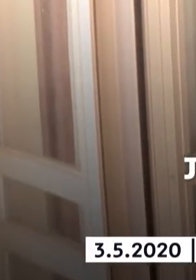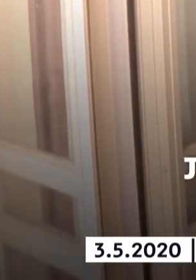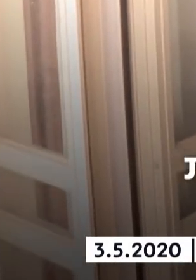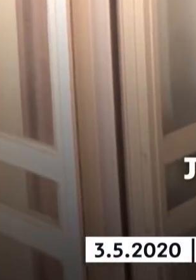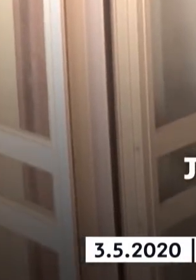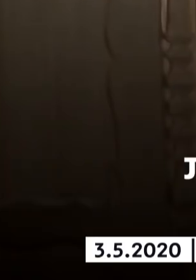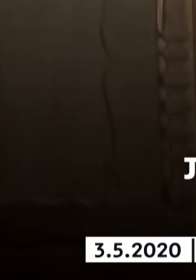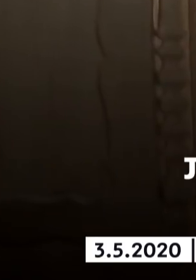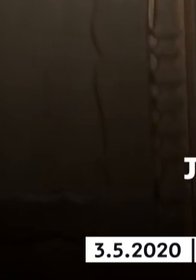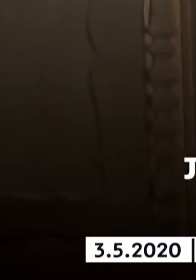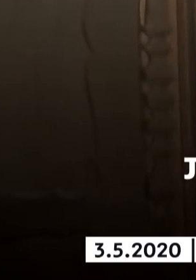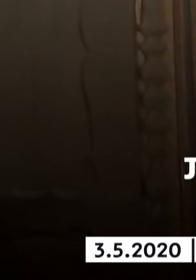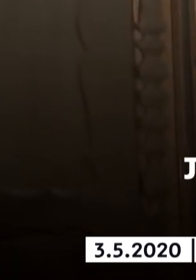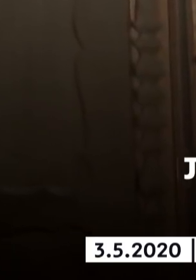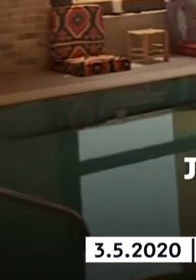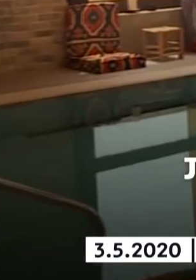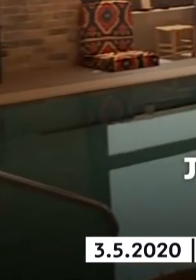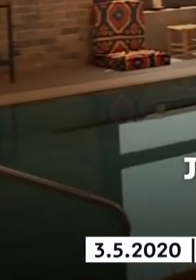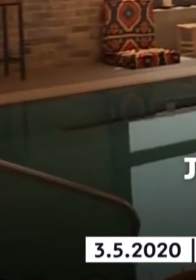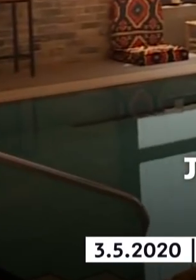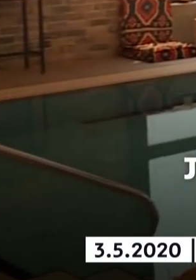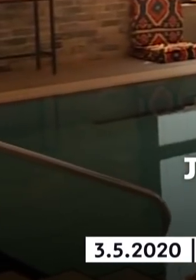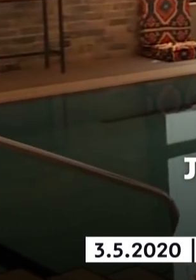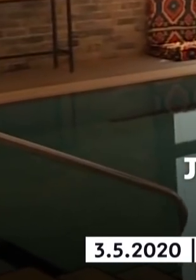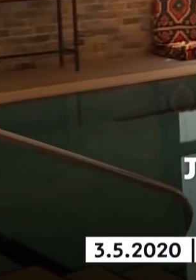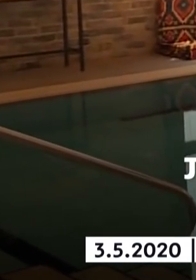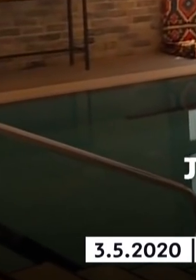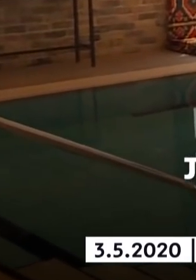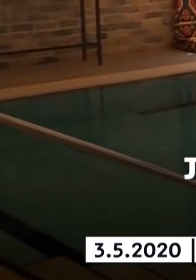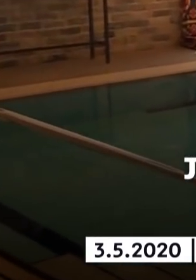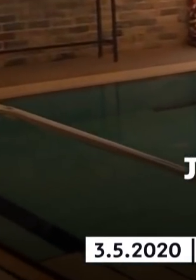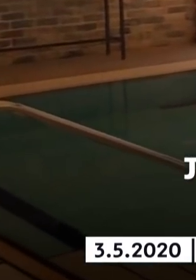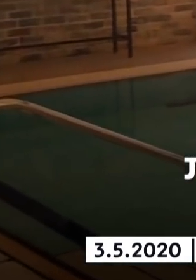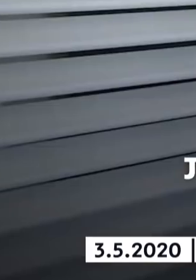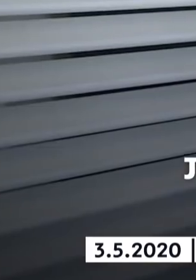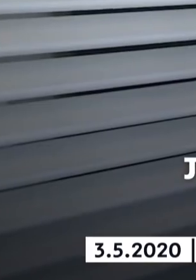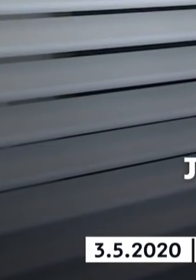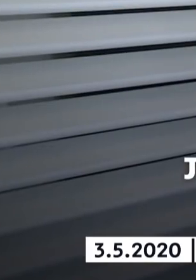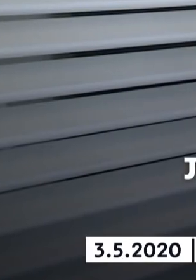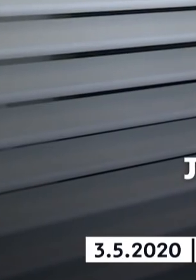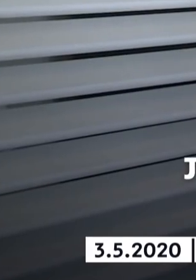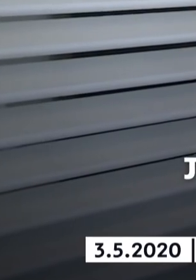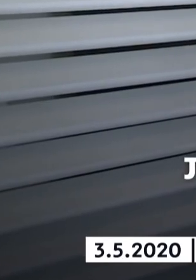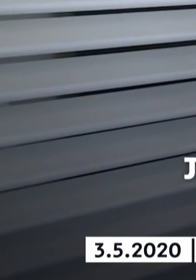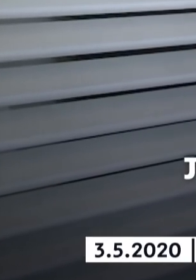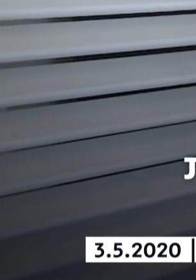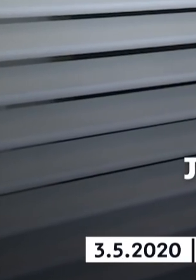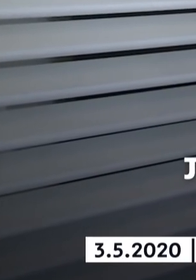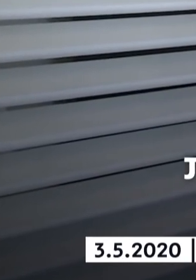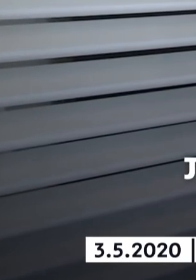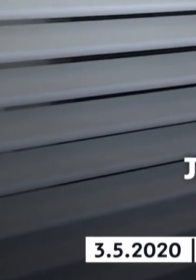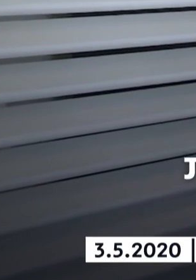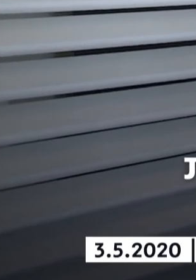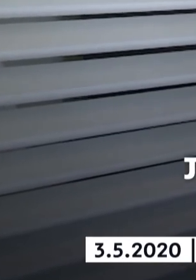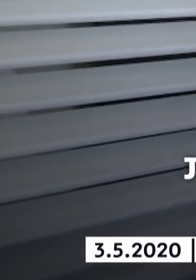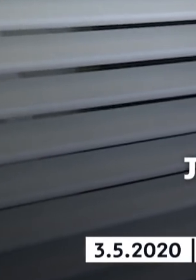כתבנו בחדרי האירוח בצפון לקראת פתיחתם המחודשת. אנחנו מנסים לדלות ממה שמגיע למדיה את